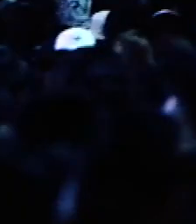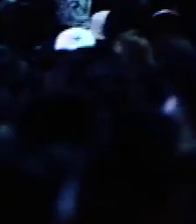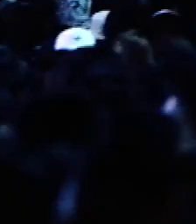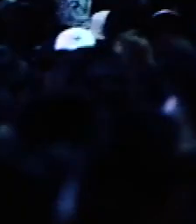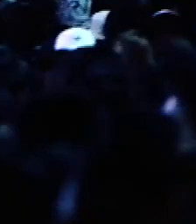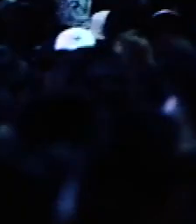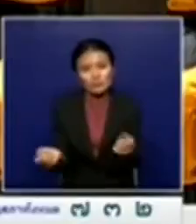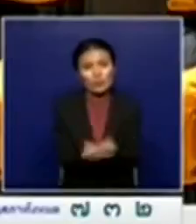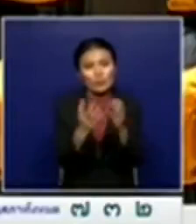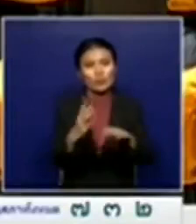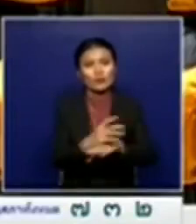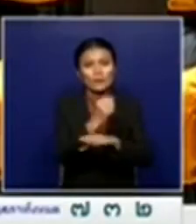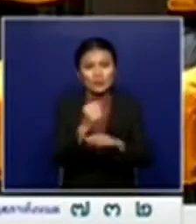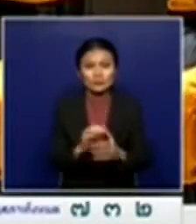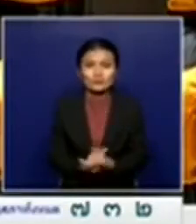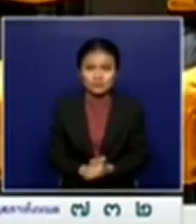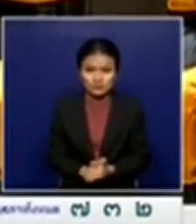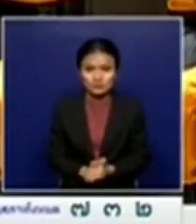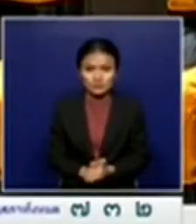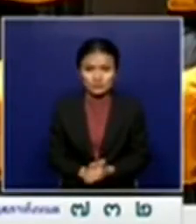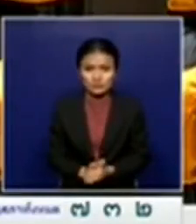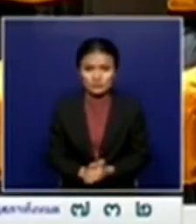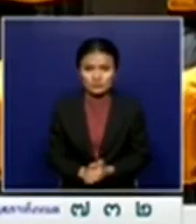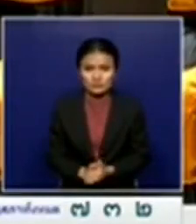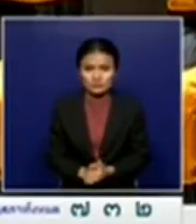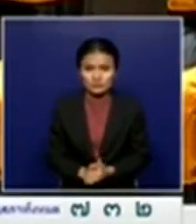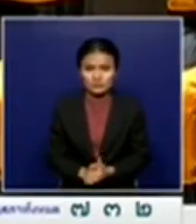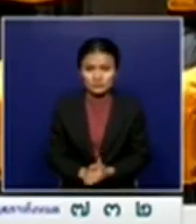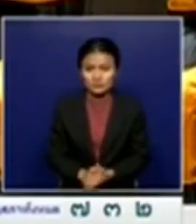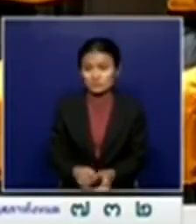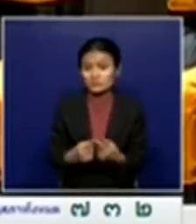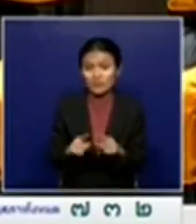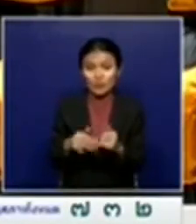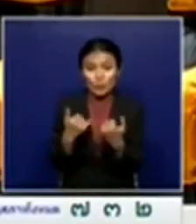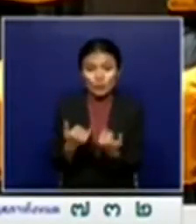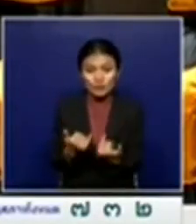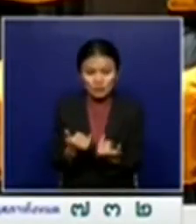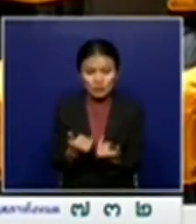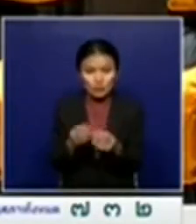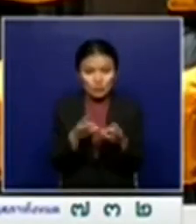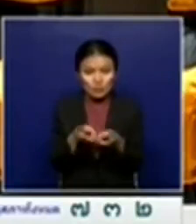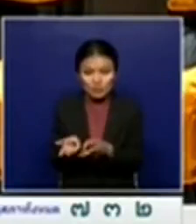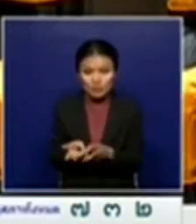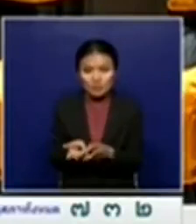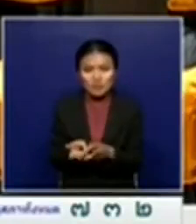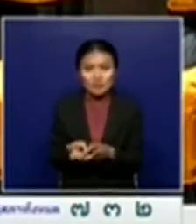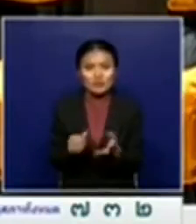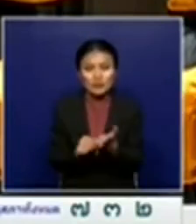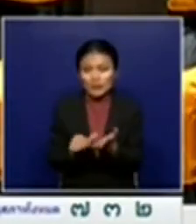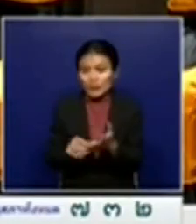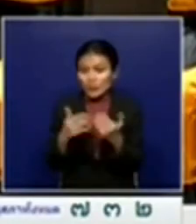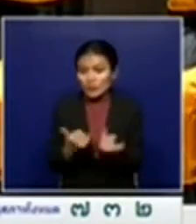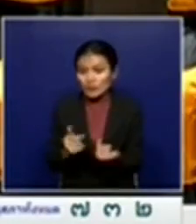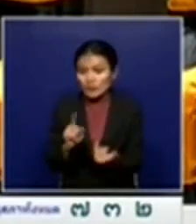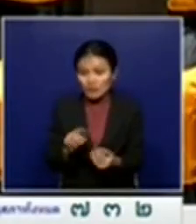แต่สิ่งที่เราจะต้องหยุดความเสียหายร้ายแรงและความแตกสลายของสังคมทันทีในวันนี้คือใช้กลไกของสภารับฟังและศึกษา